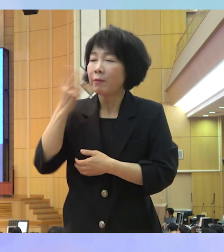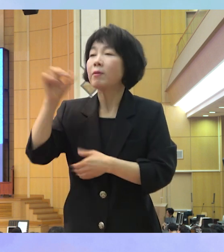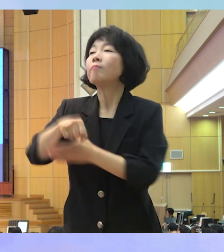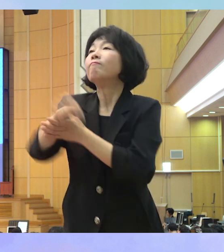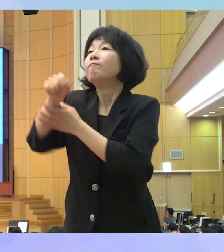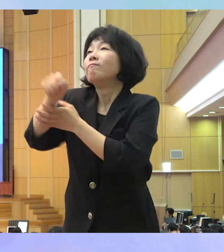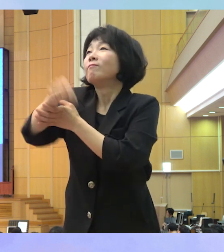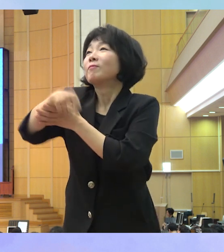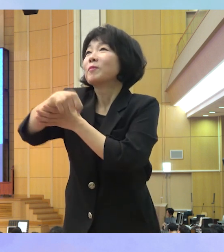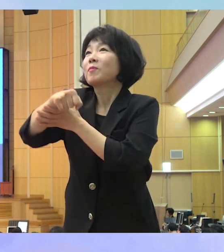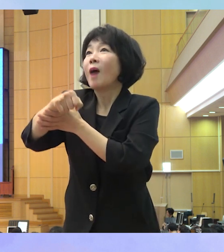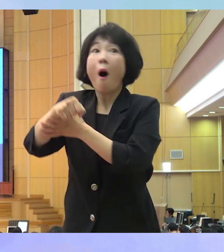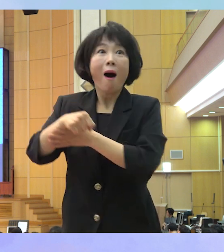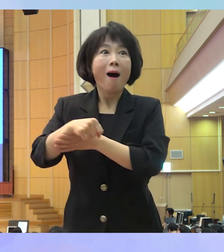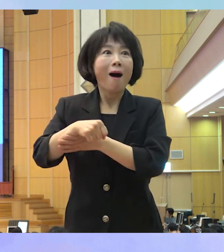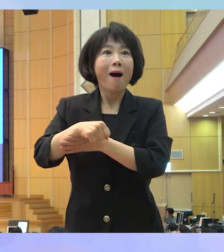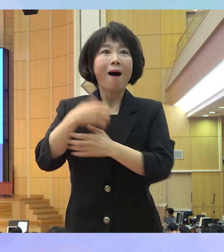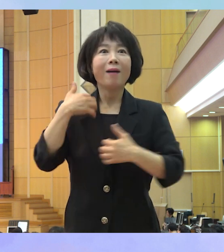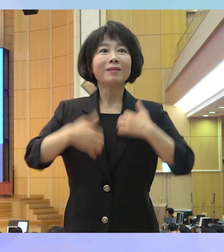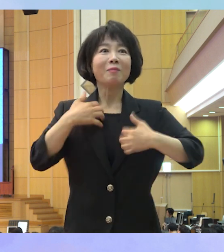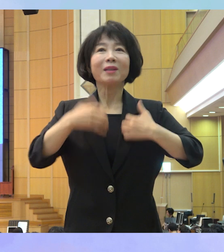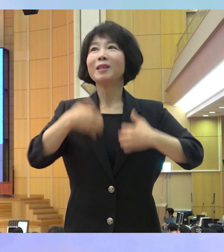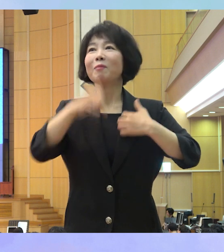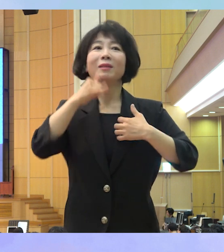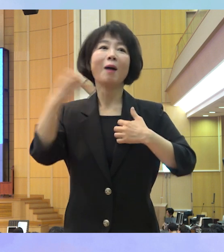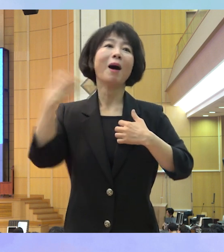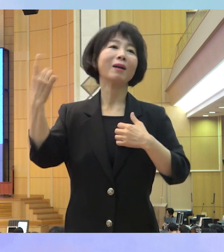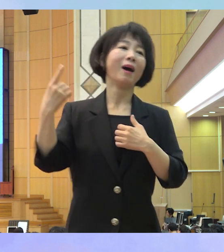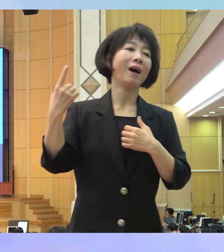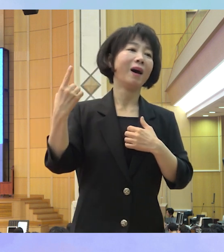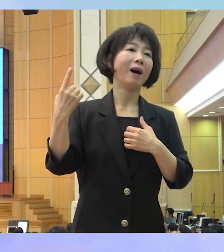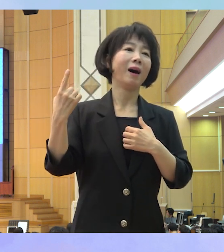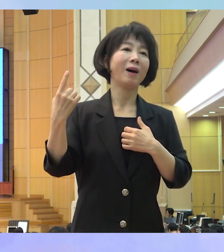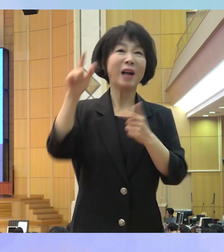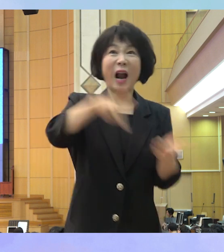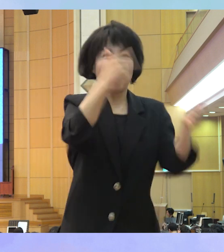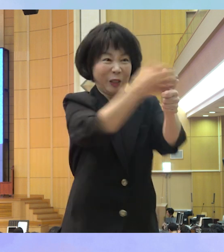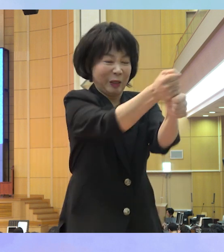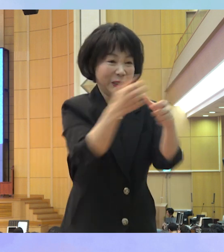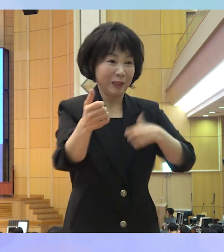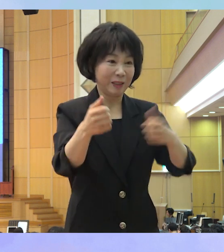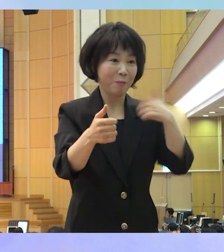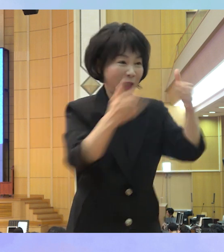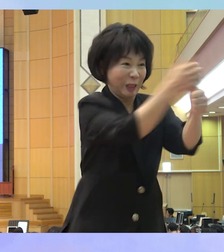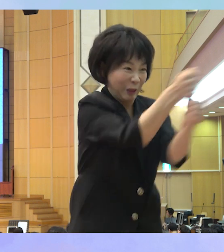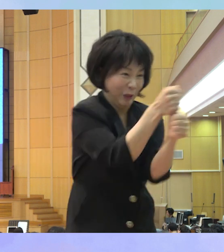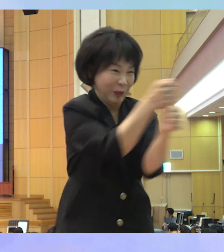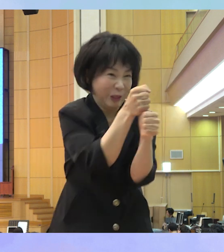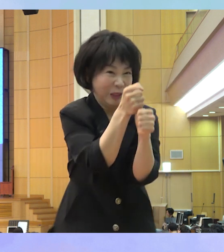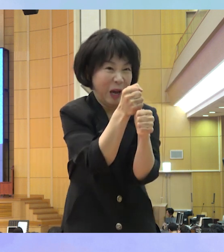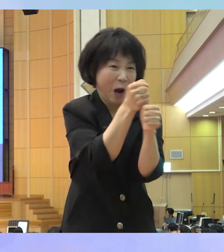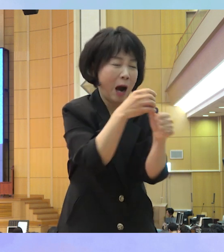잘했다고. 그리고 이제 끝나고 집에 갈 때도 끝까지 나와가지고 저만 손 만져줘요.